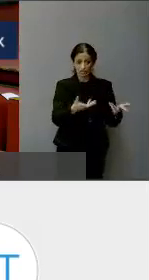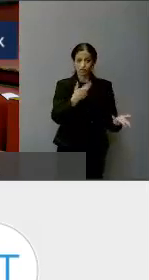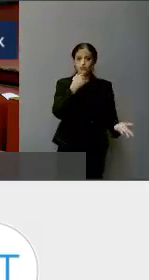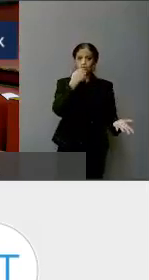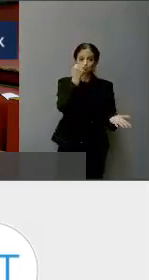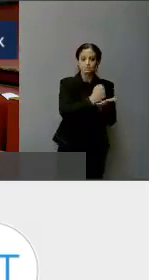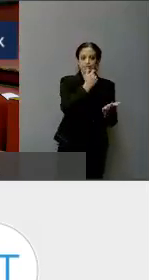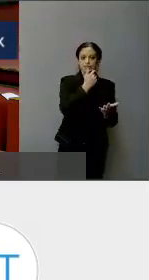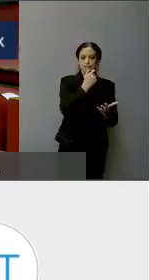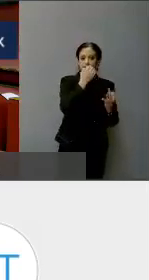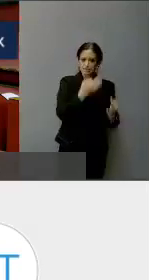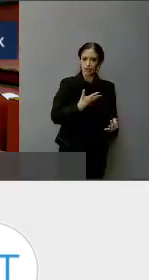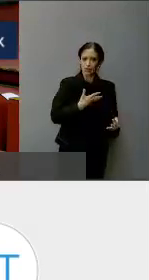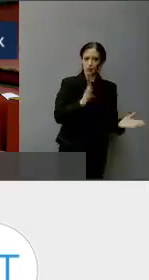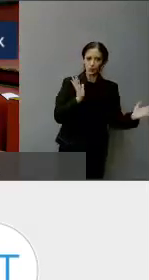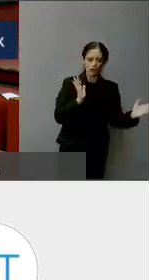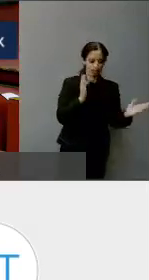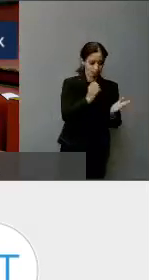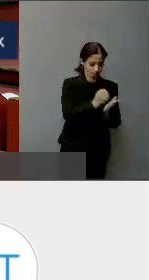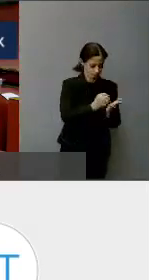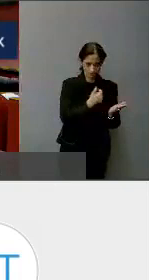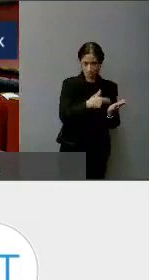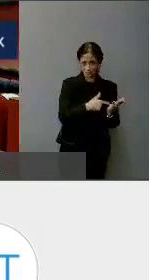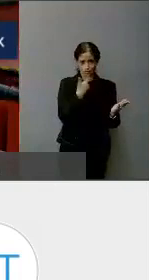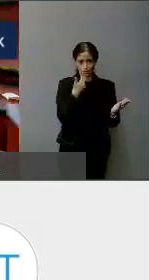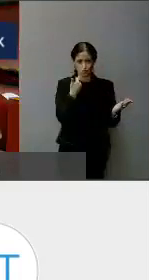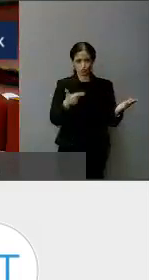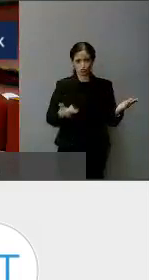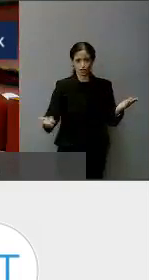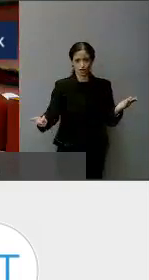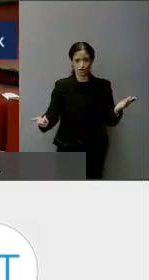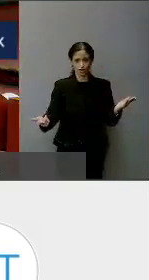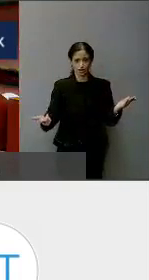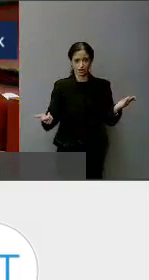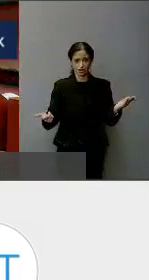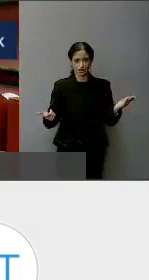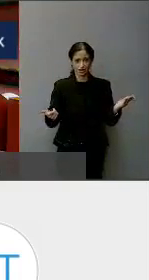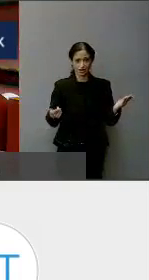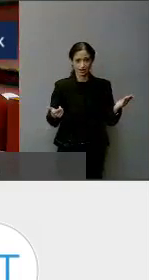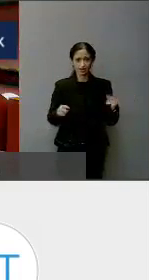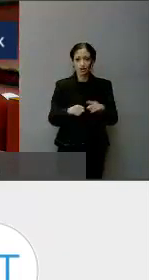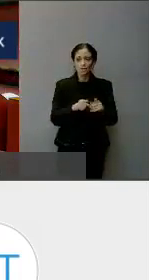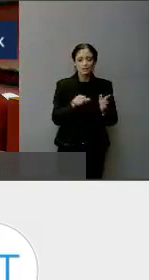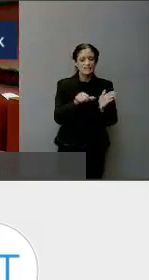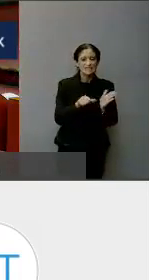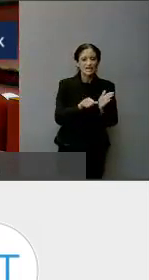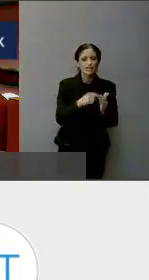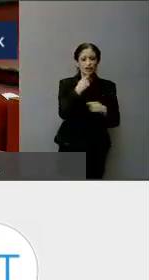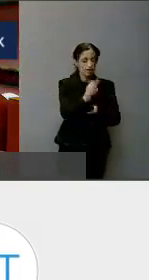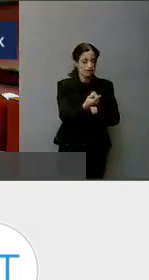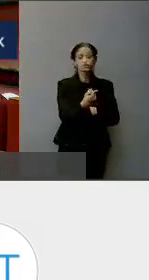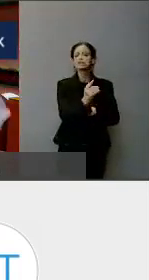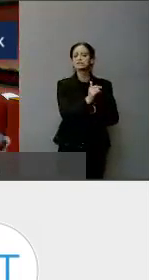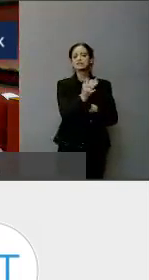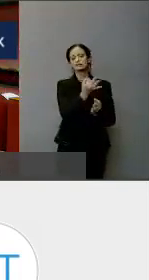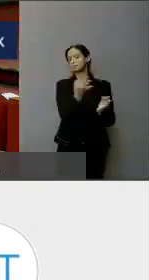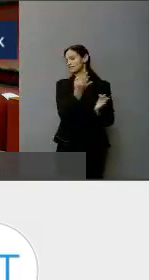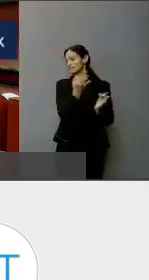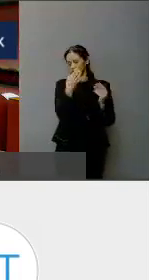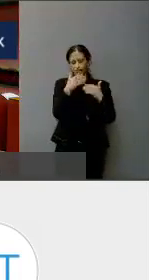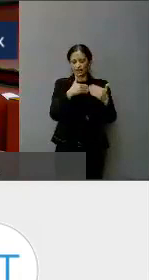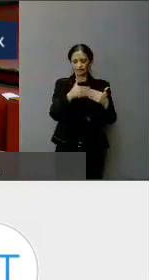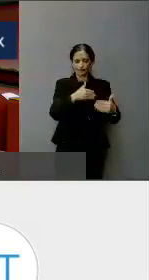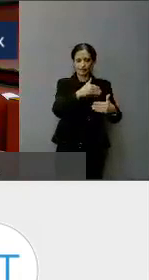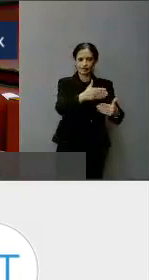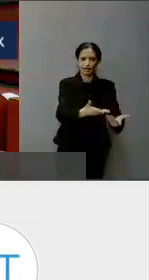alcun documento che scriva andate avanti così non c'è nessun settore che scriva fate bene non